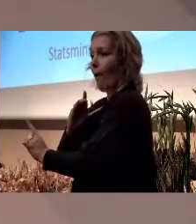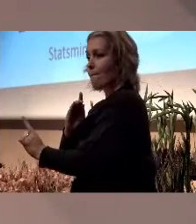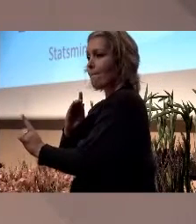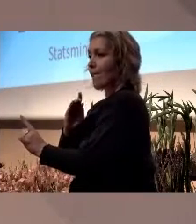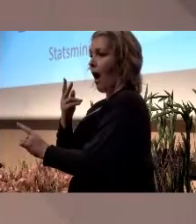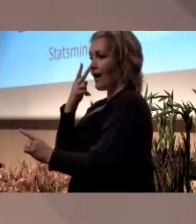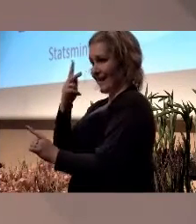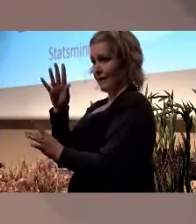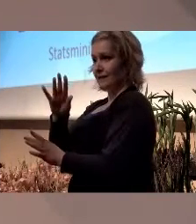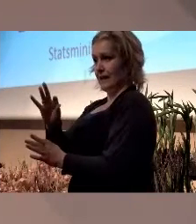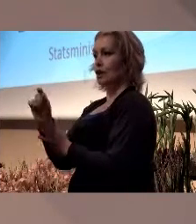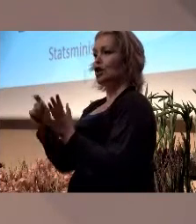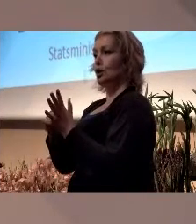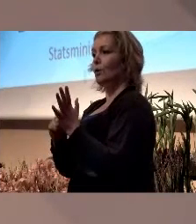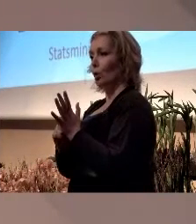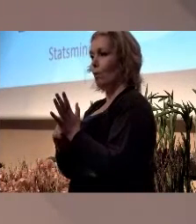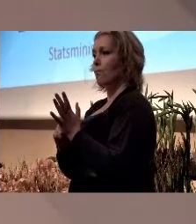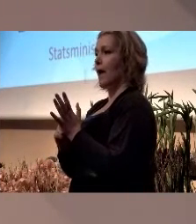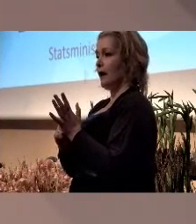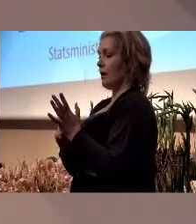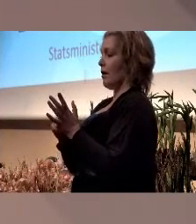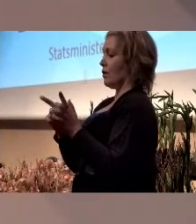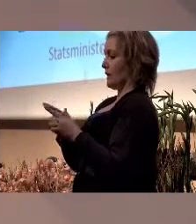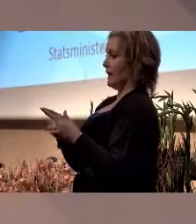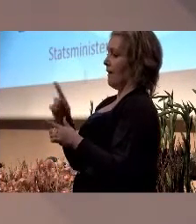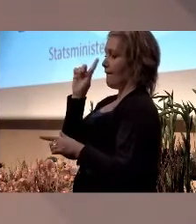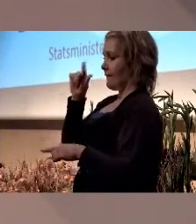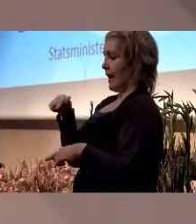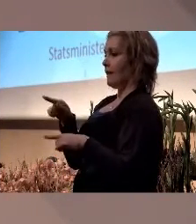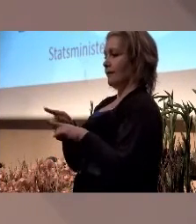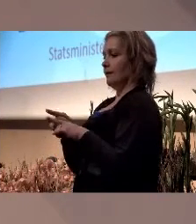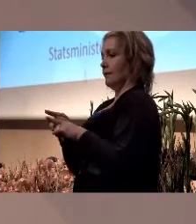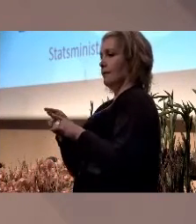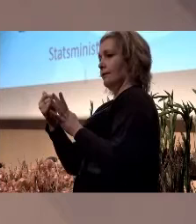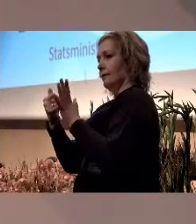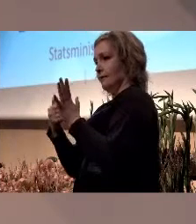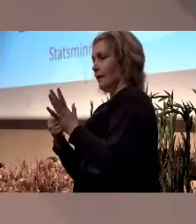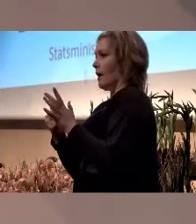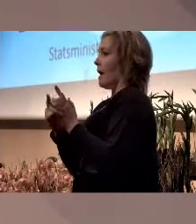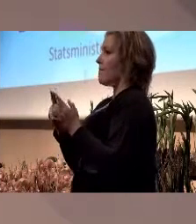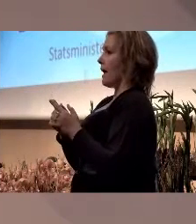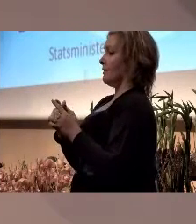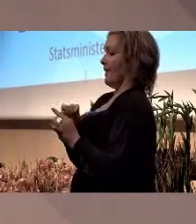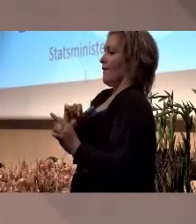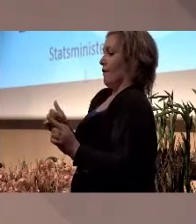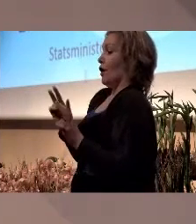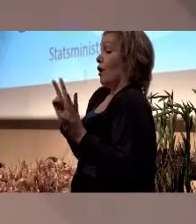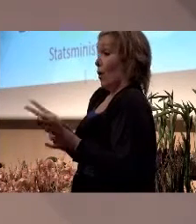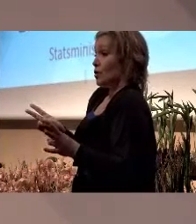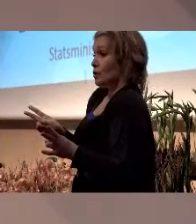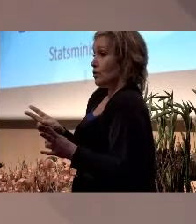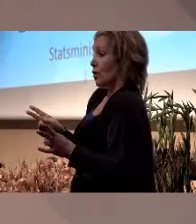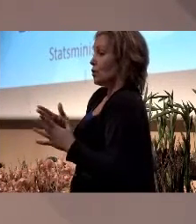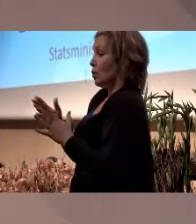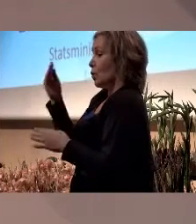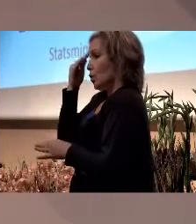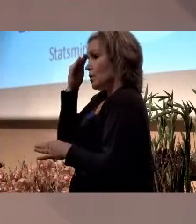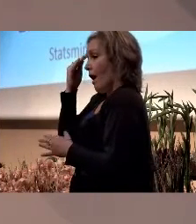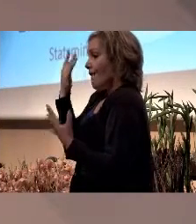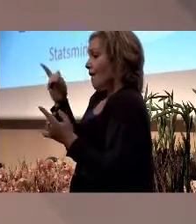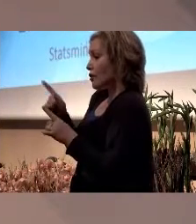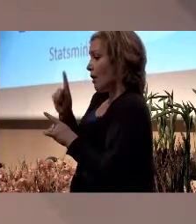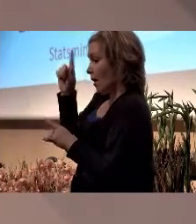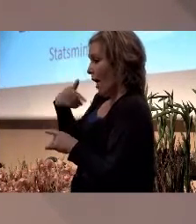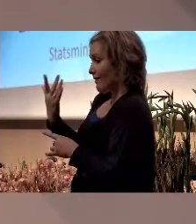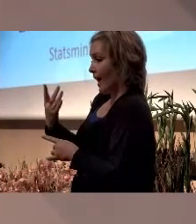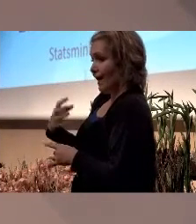sett symptomene sine. Det er et rikholdig område for folk med litt hypokondertendenser. Men det er selvfølgelig også en stor kunnskap om hva som